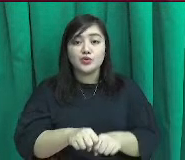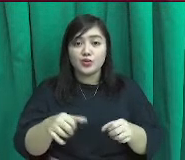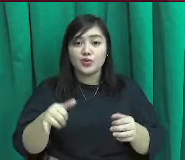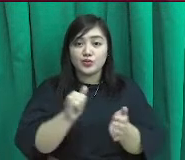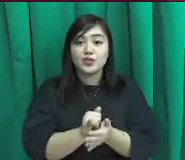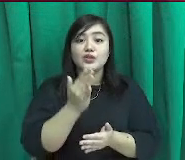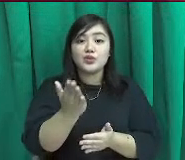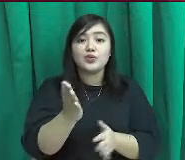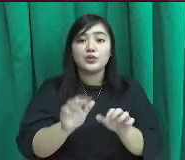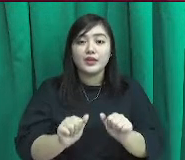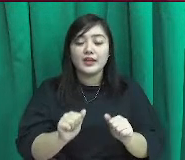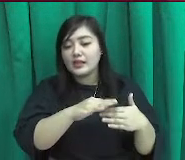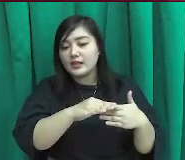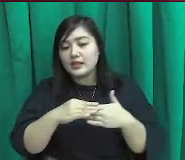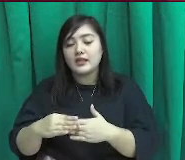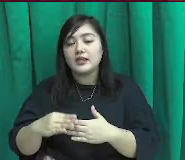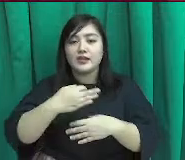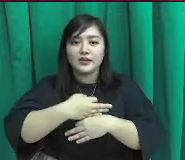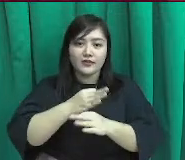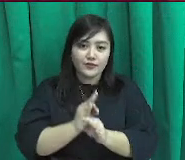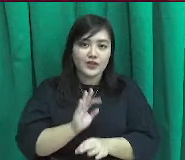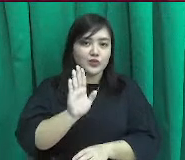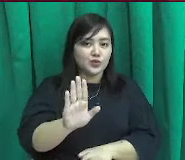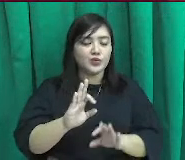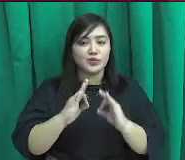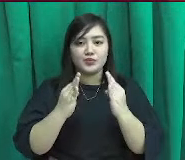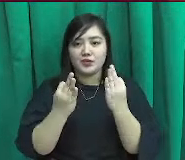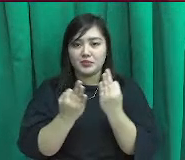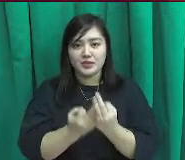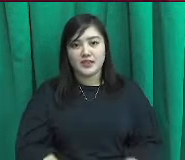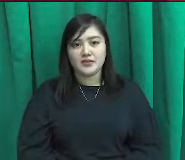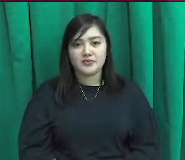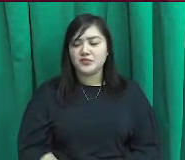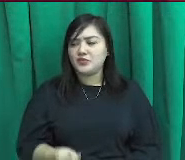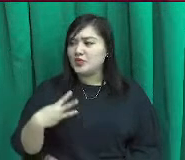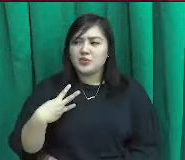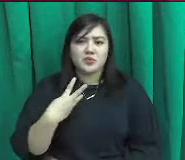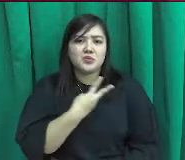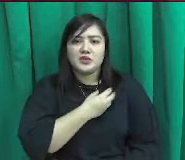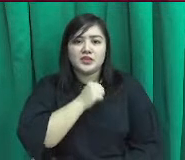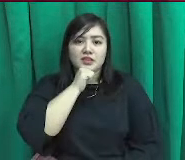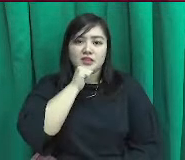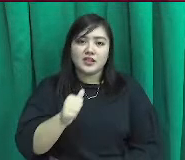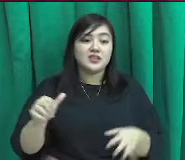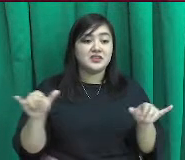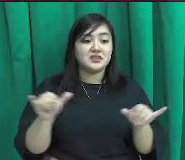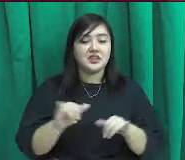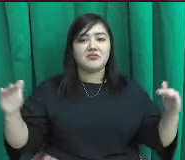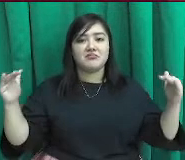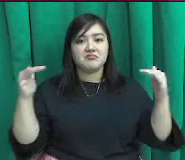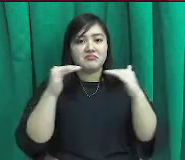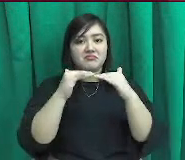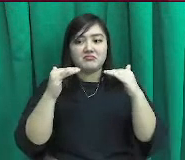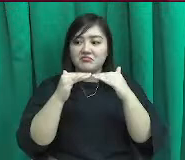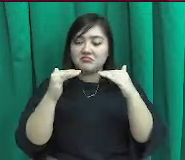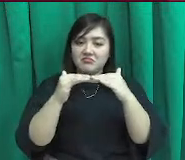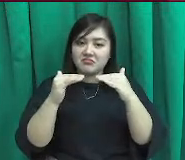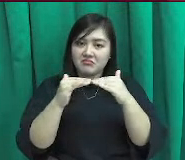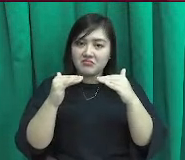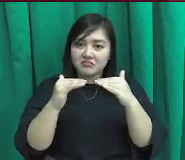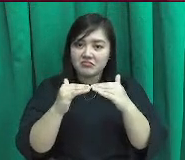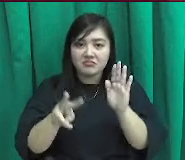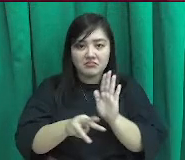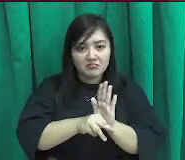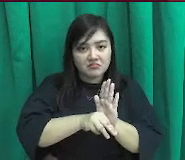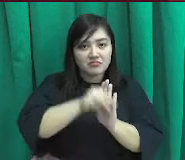ang totoo niyan. Hindi tayo pwede magpantay-pantay ng maturity sa pamilya natin. Eh kung may pantay-pantay, sino pang aayusin? That's true. You see, alam